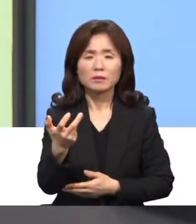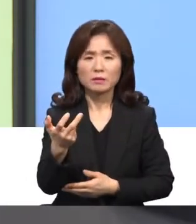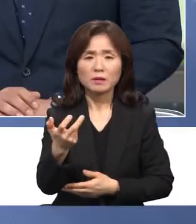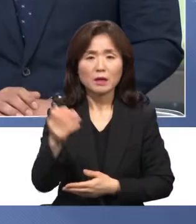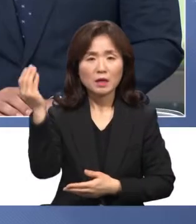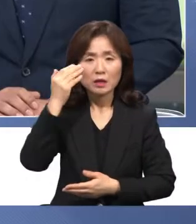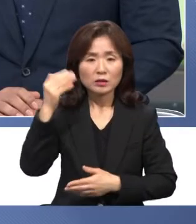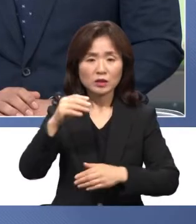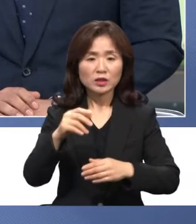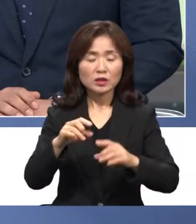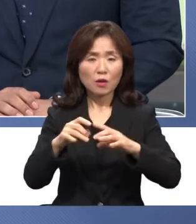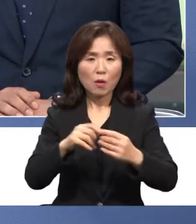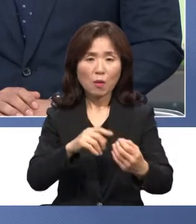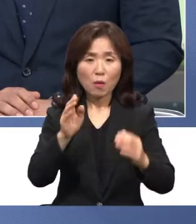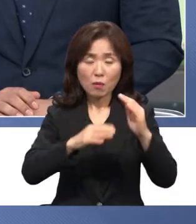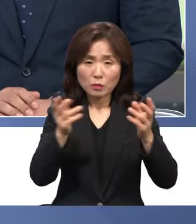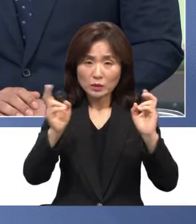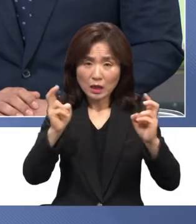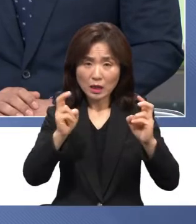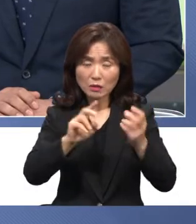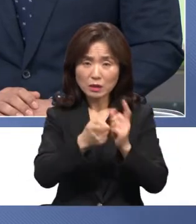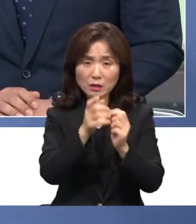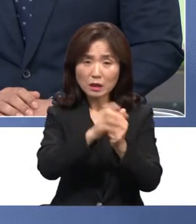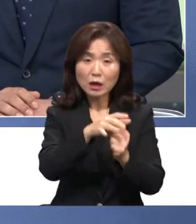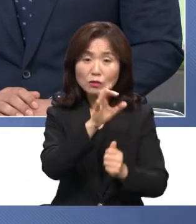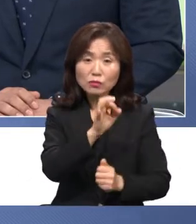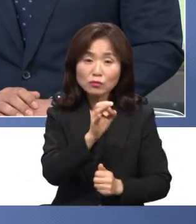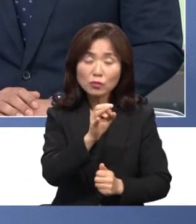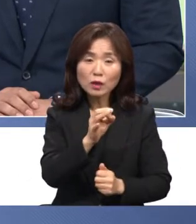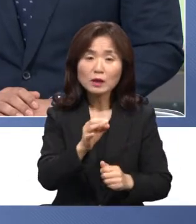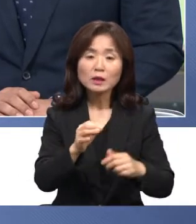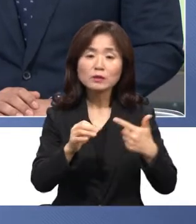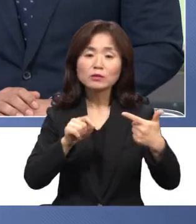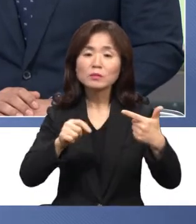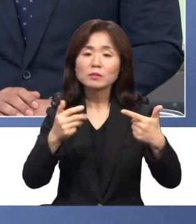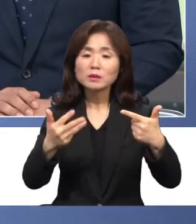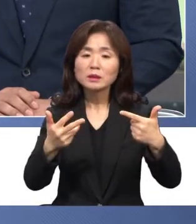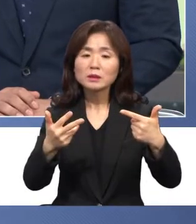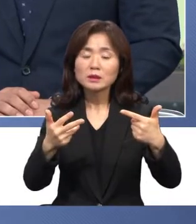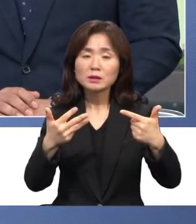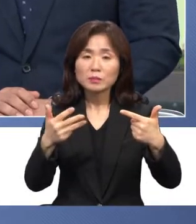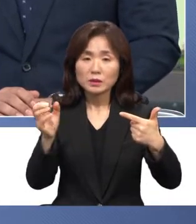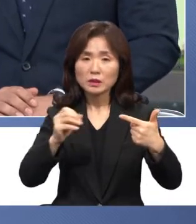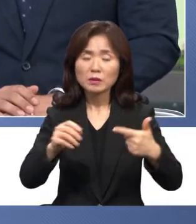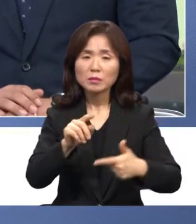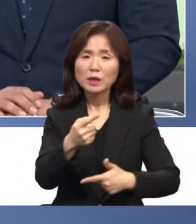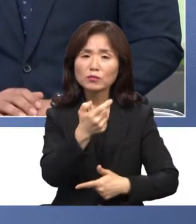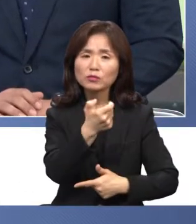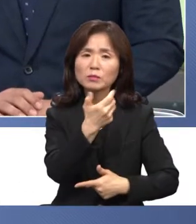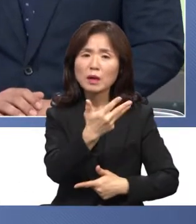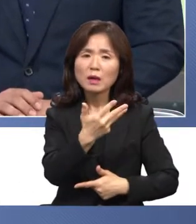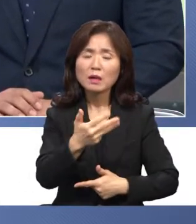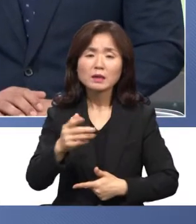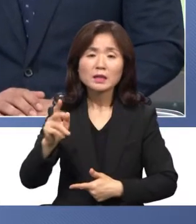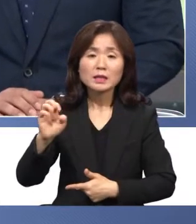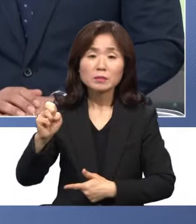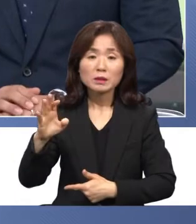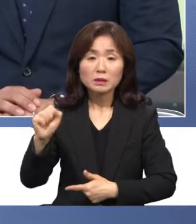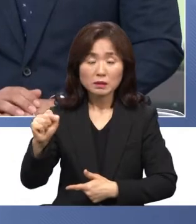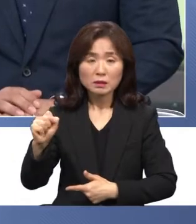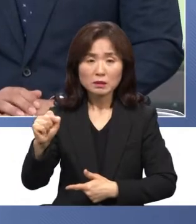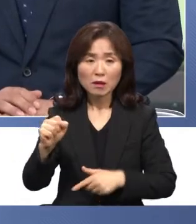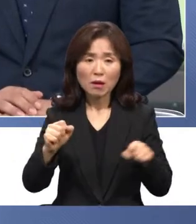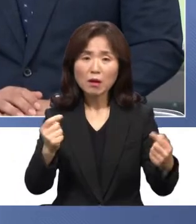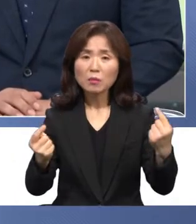공사의 지불되는 위탁 수수료가 6.7% 168 원 인데요 이 베이스의 배분되는 금액은 한국 전력 수수료 보다